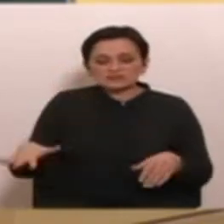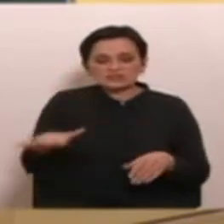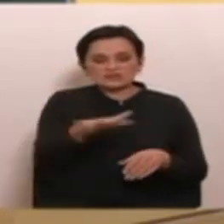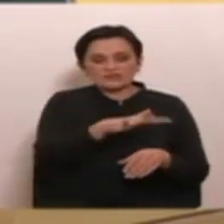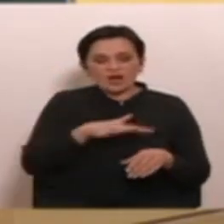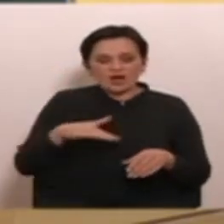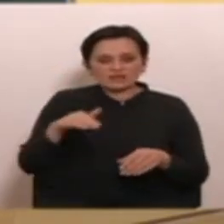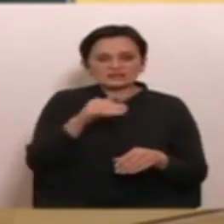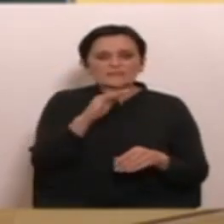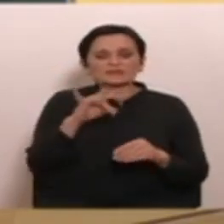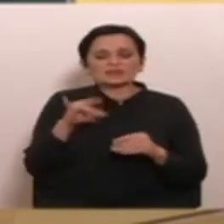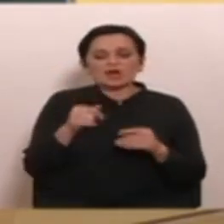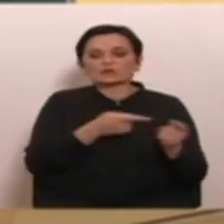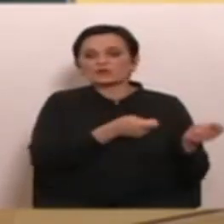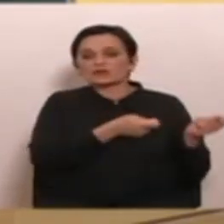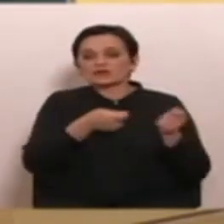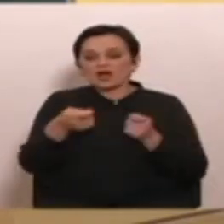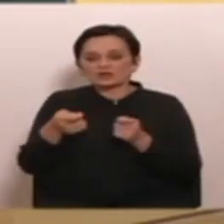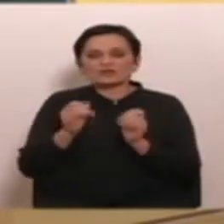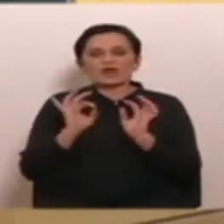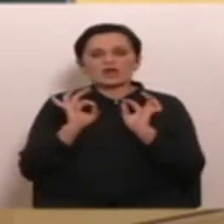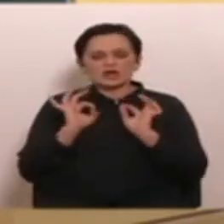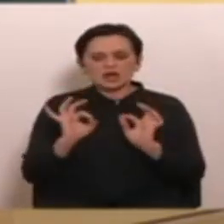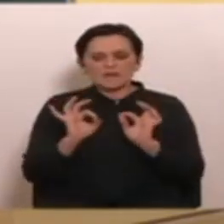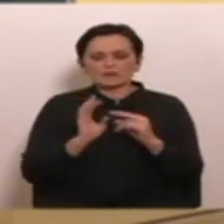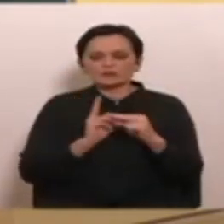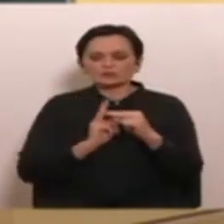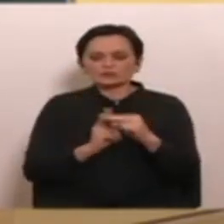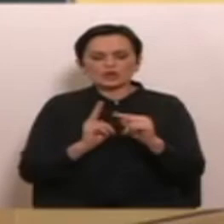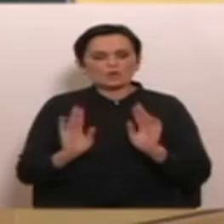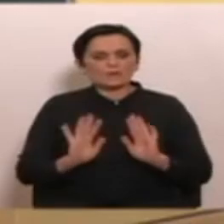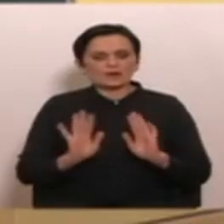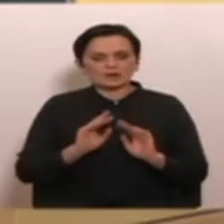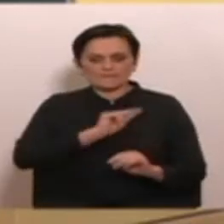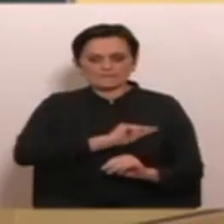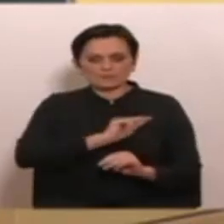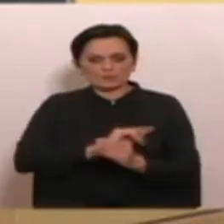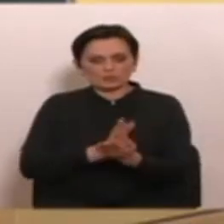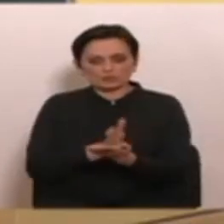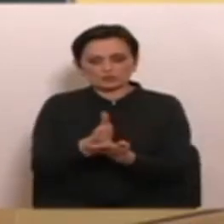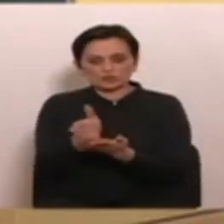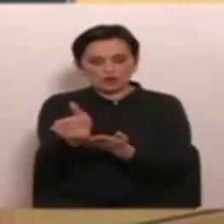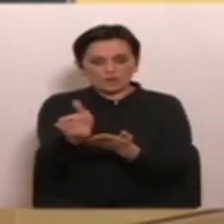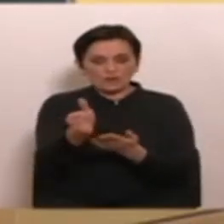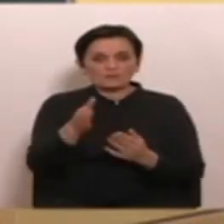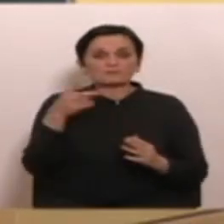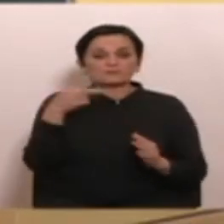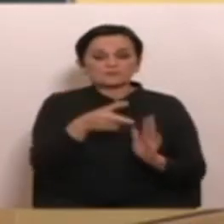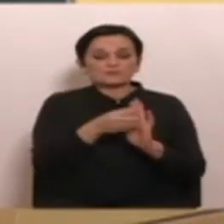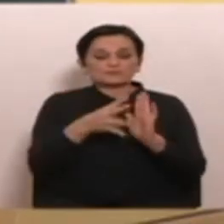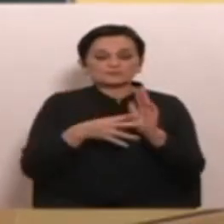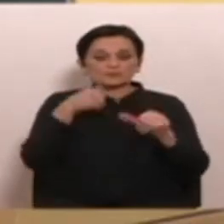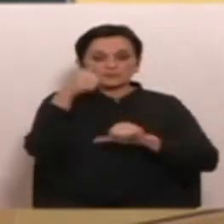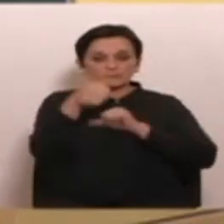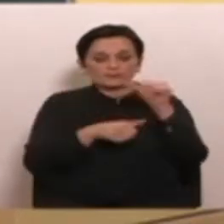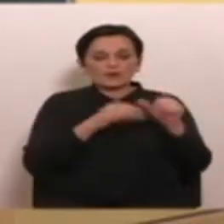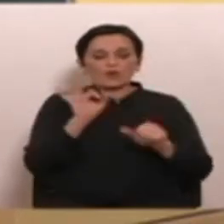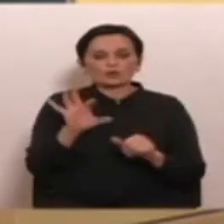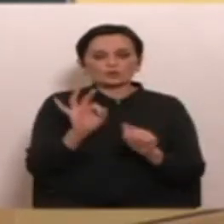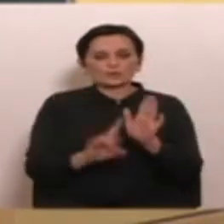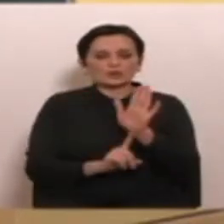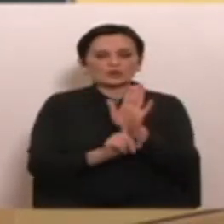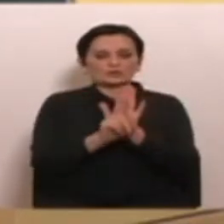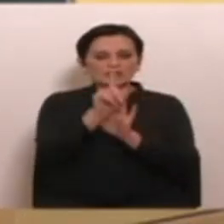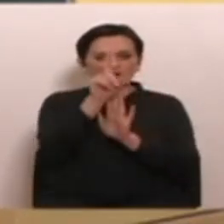ფიდერული გადაზიდვების გამართულ და შეუფერხებელ მუშაობას. აღნიშნული მიზნით 2019 წლის ოქტომბრიდან დაიწყეთ